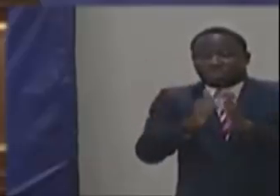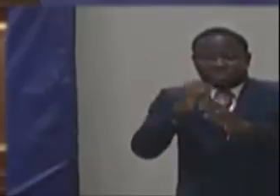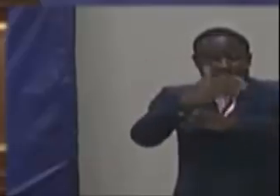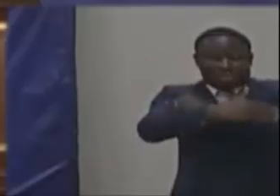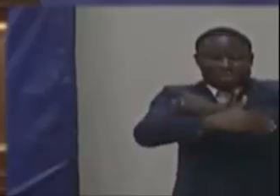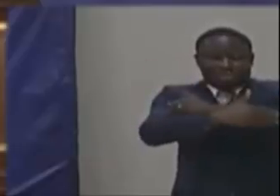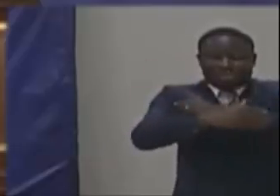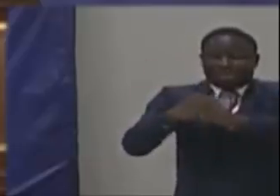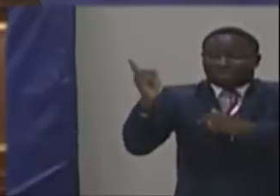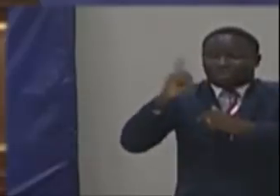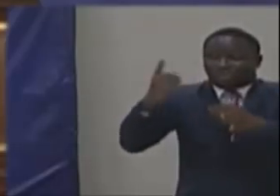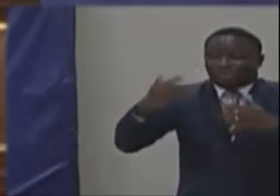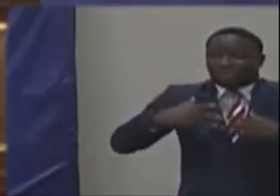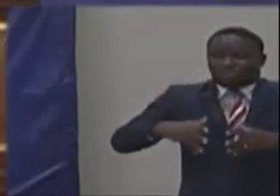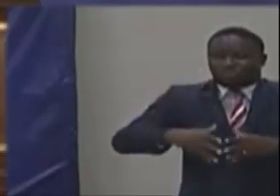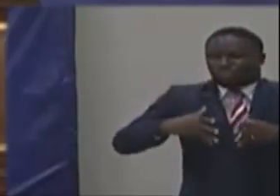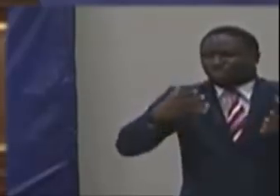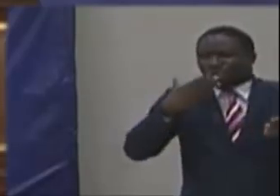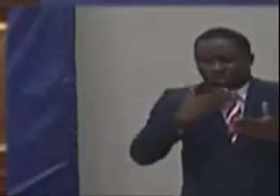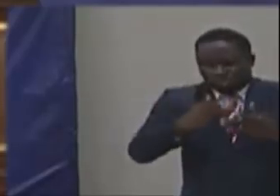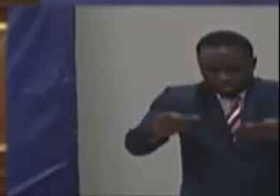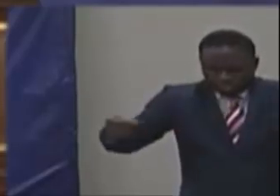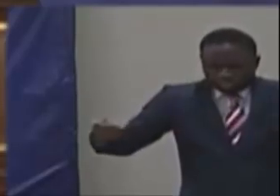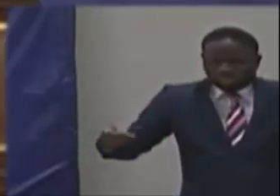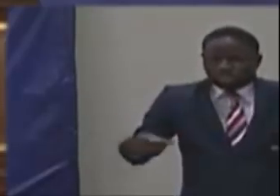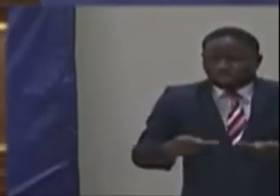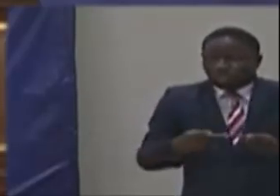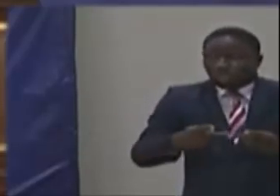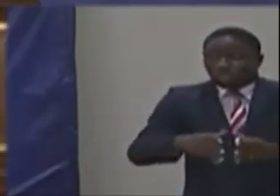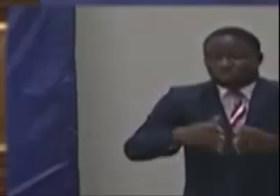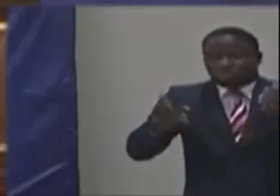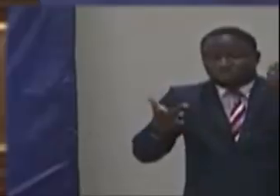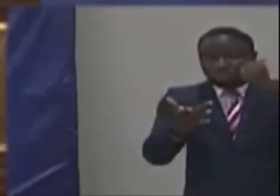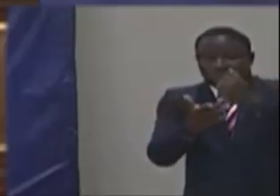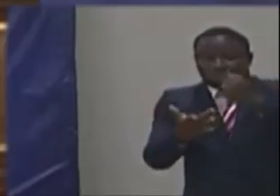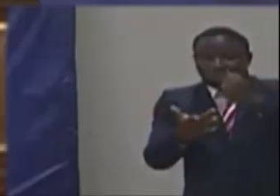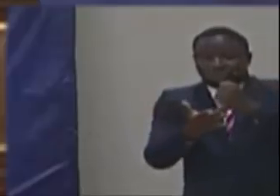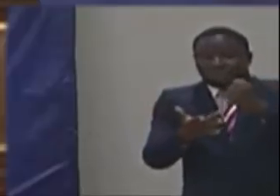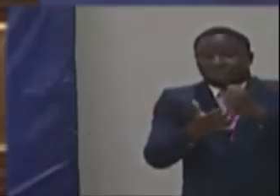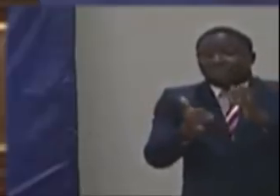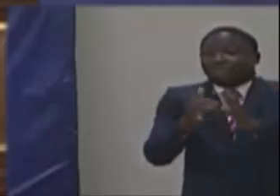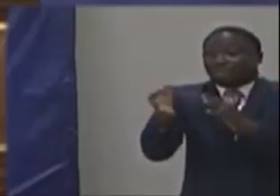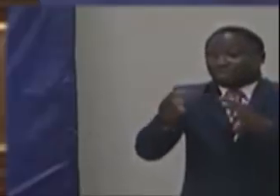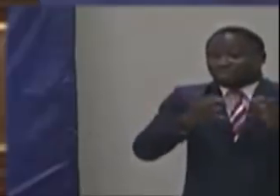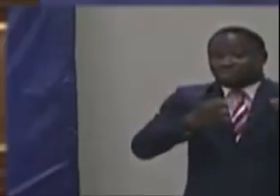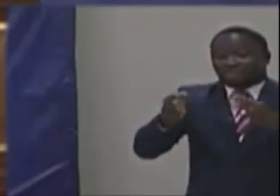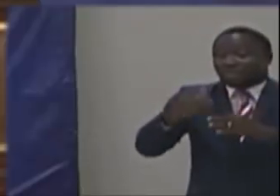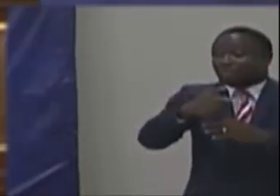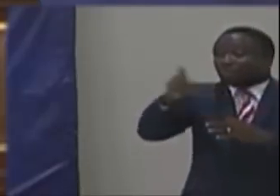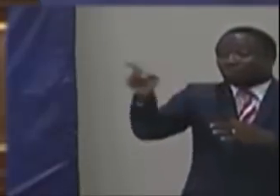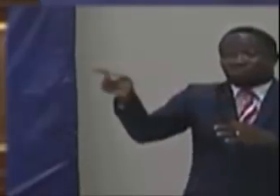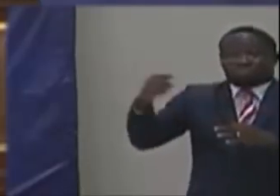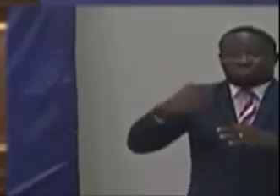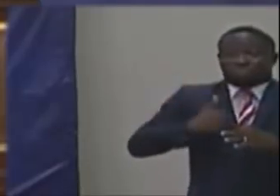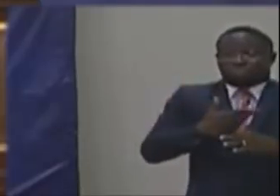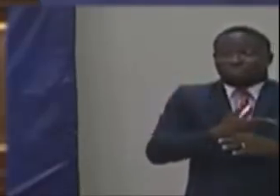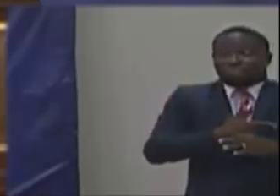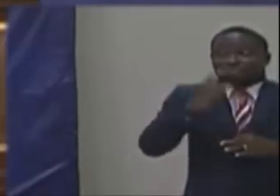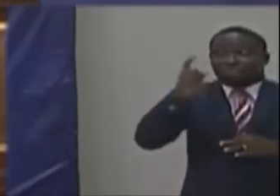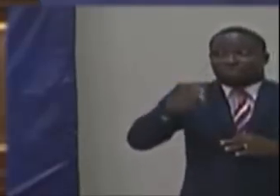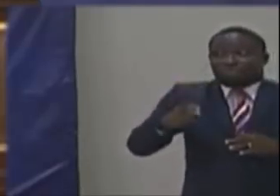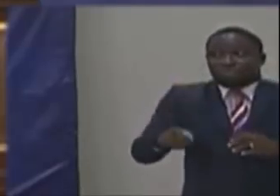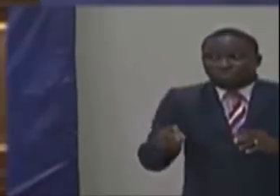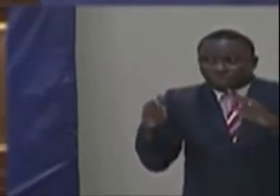pays côté qui a une grande infrastructure sanitaire et une grande technologie. Ça veut dire, nous-mêmes, il faut